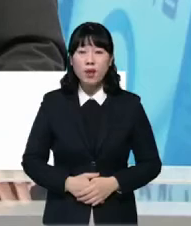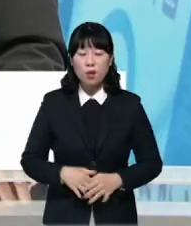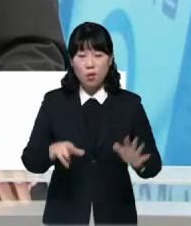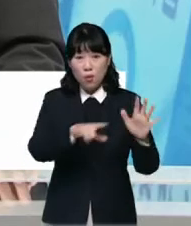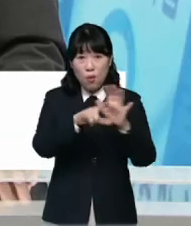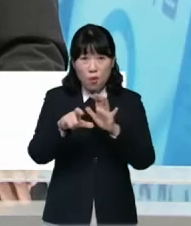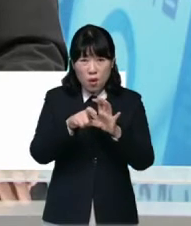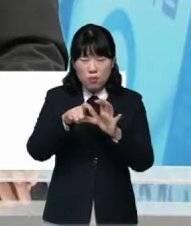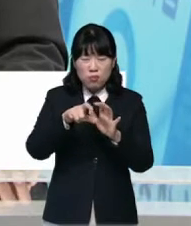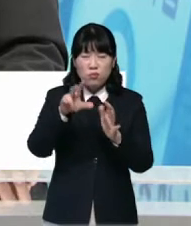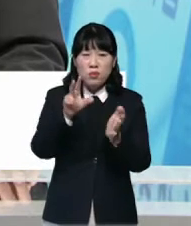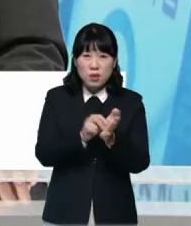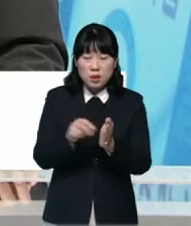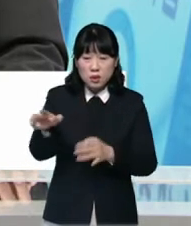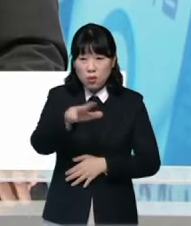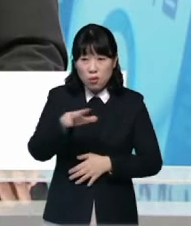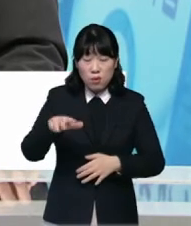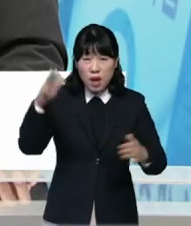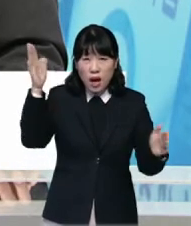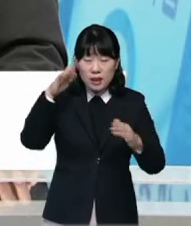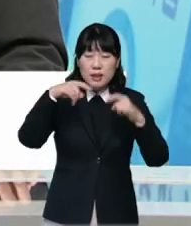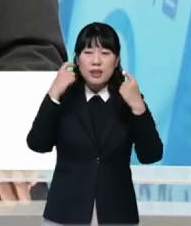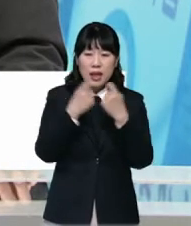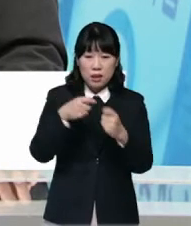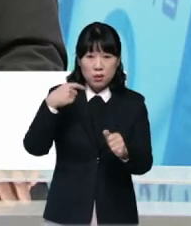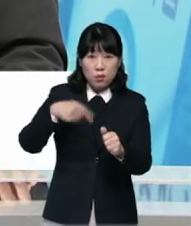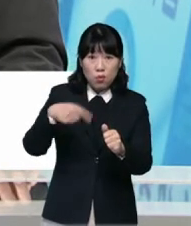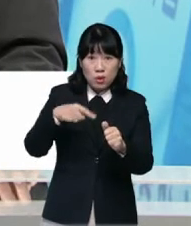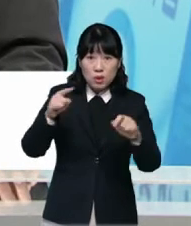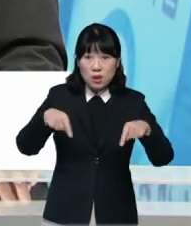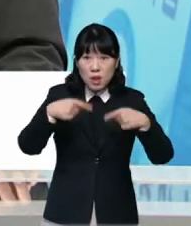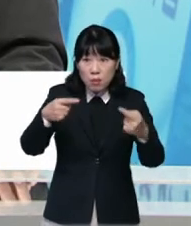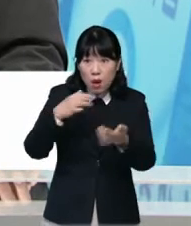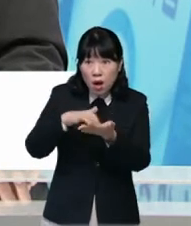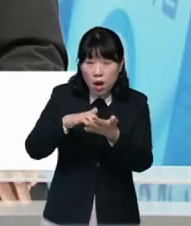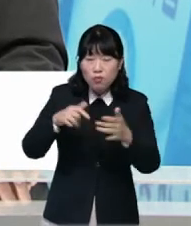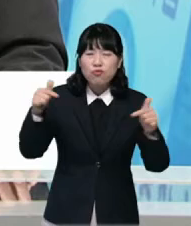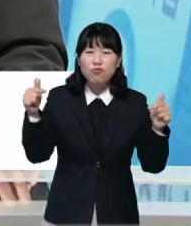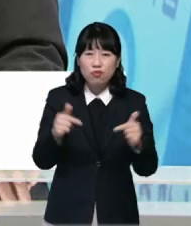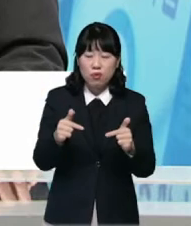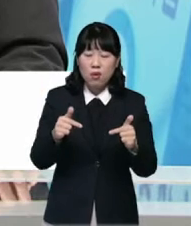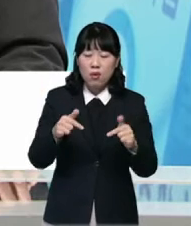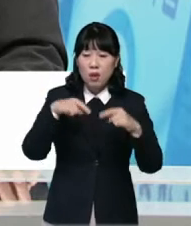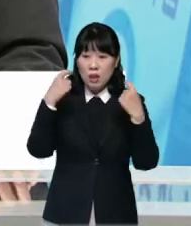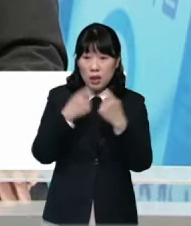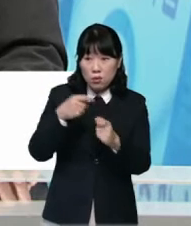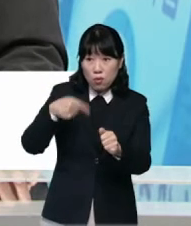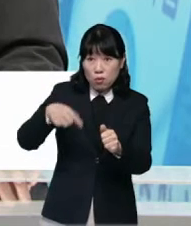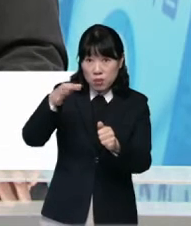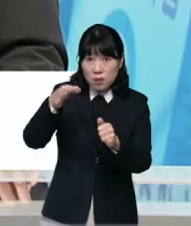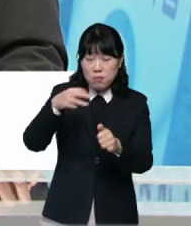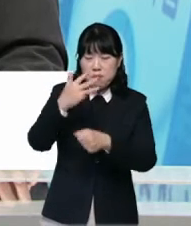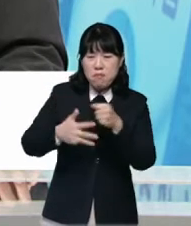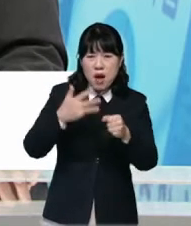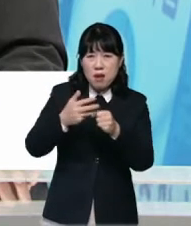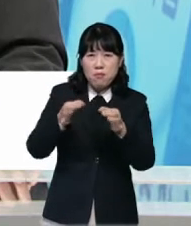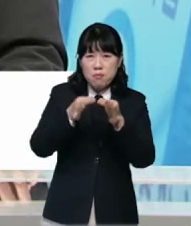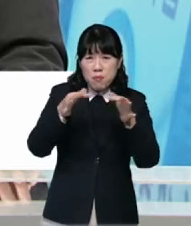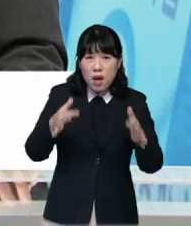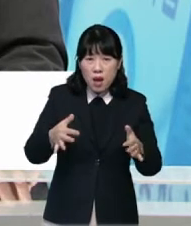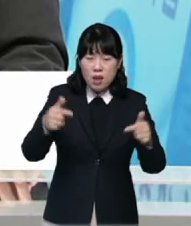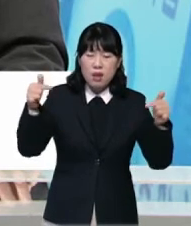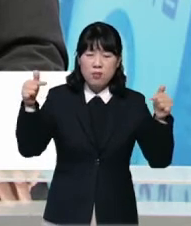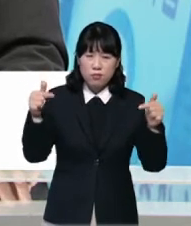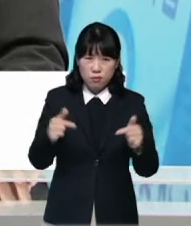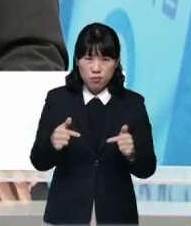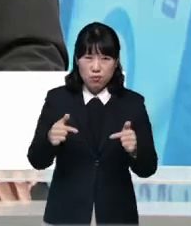고로 달구 여파로 전국 학생들의 사교육 참여 비율이 줄고 평균 사교육비 도 팔려 말에 처음으로 감소했습니다